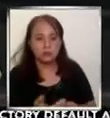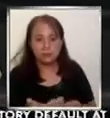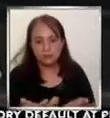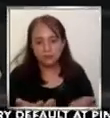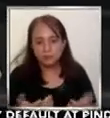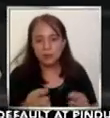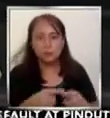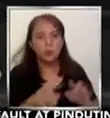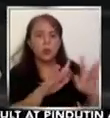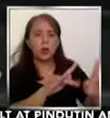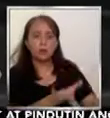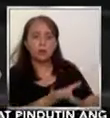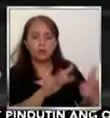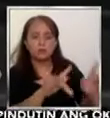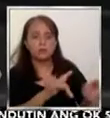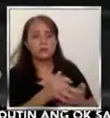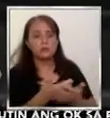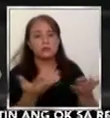Kawawa naman yung mga